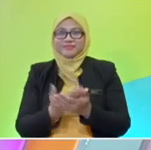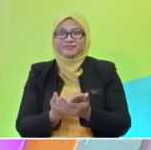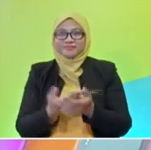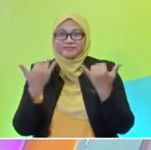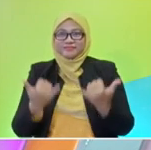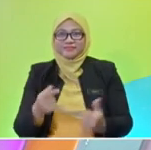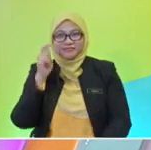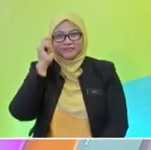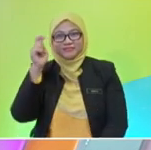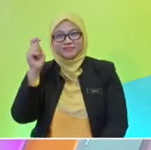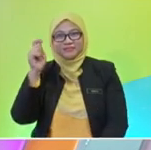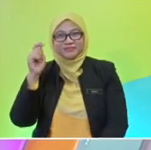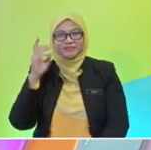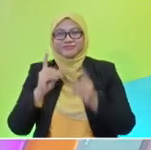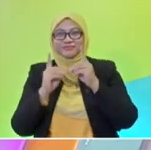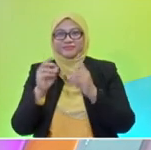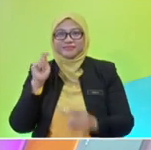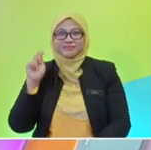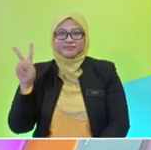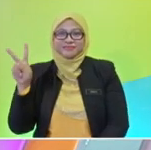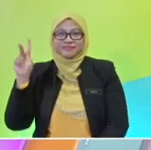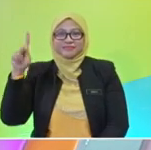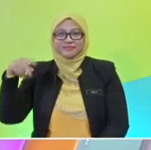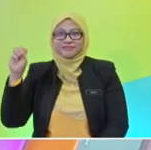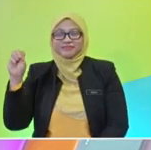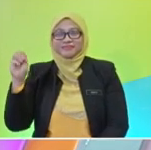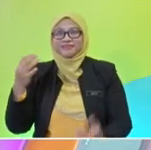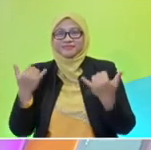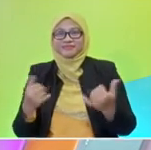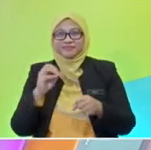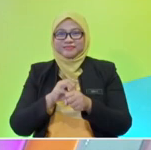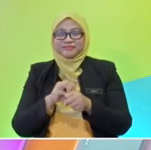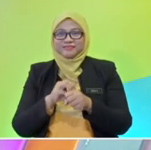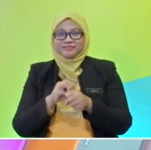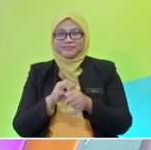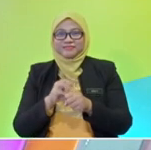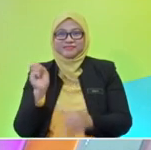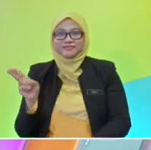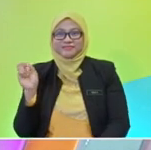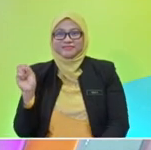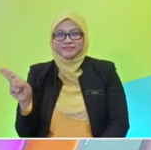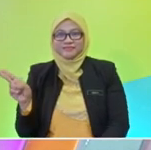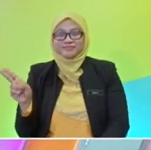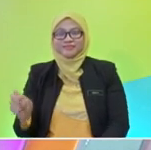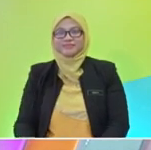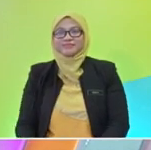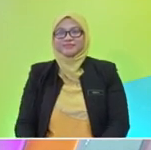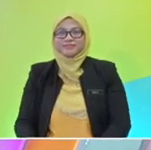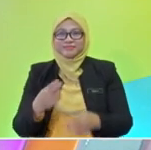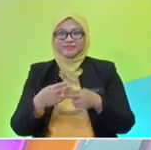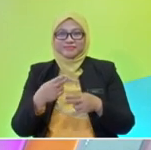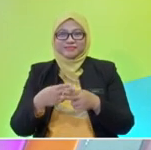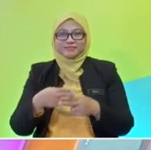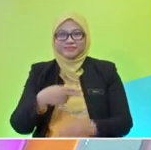di TVM dan sekarang kita dalam slot tahap 2 mata pelajaran ialah sejarah nama saya